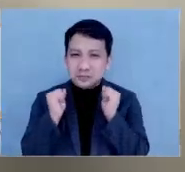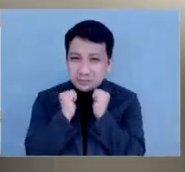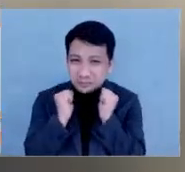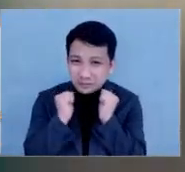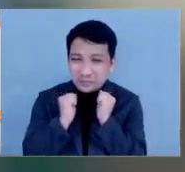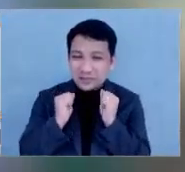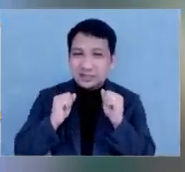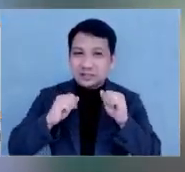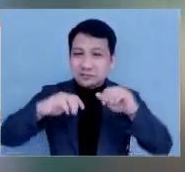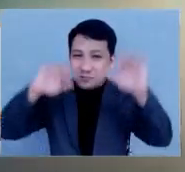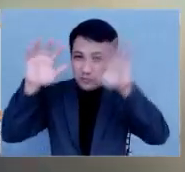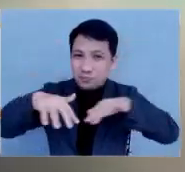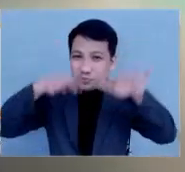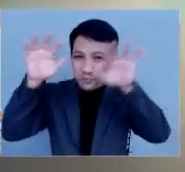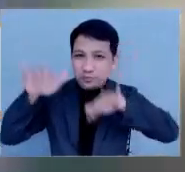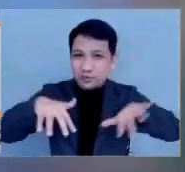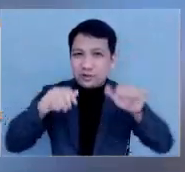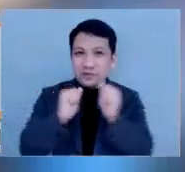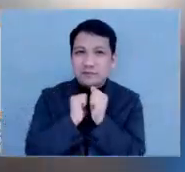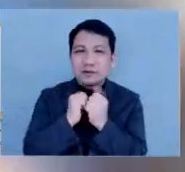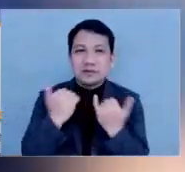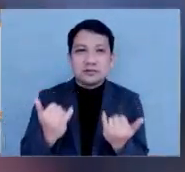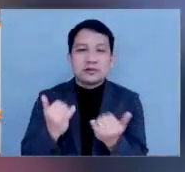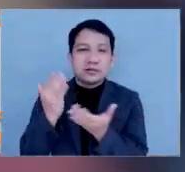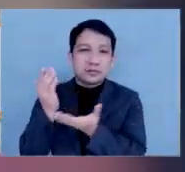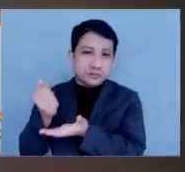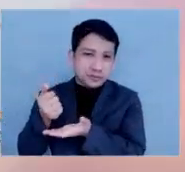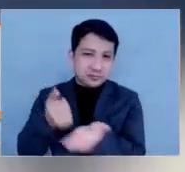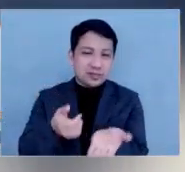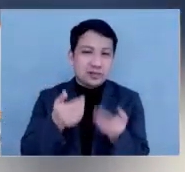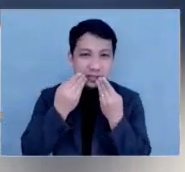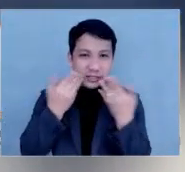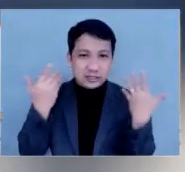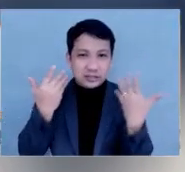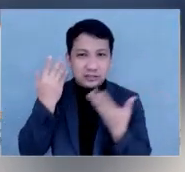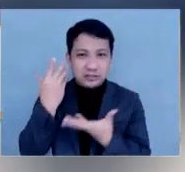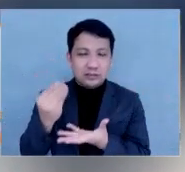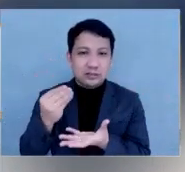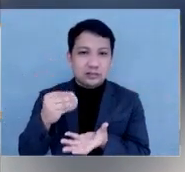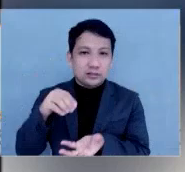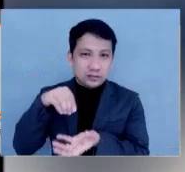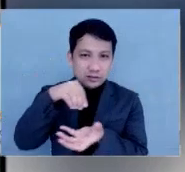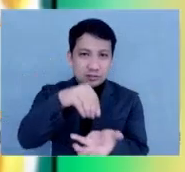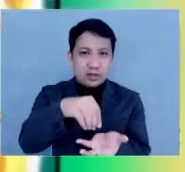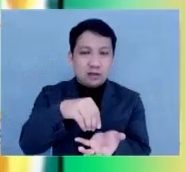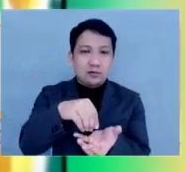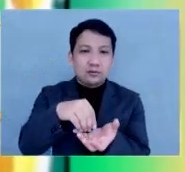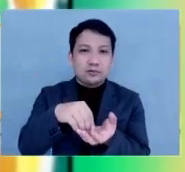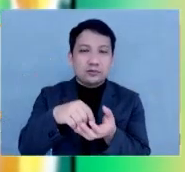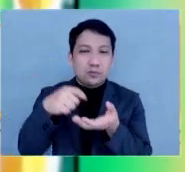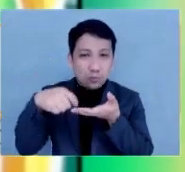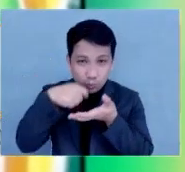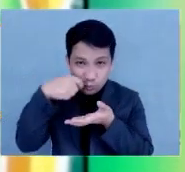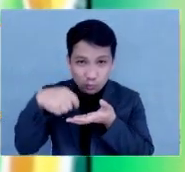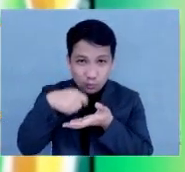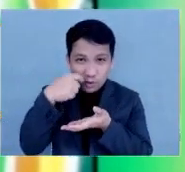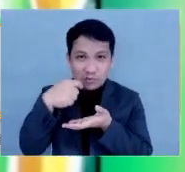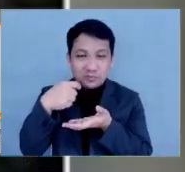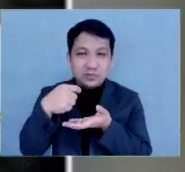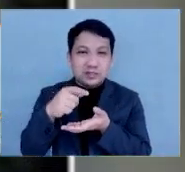at sa malakas na buhos ng ulan, nagbigay ngiti sa mga evacuees sa Dinapige, Isabela ang mainit na arroz